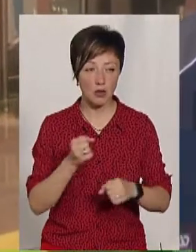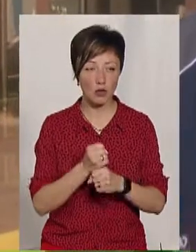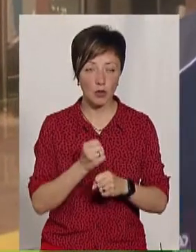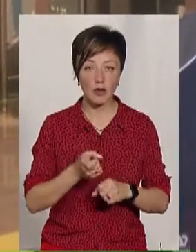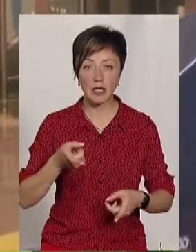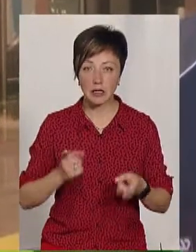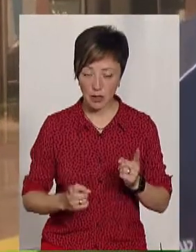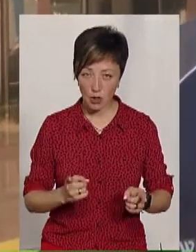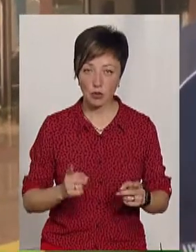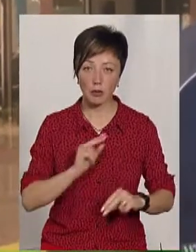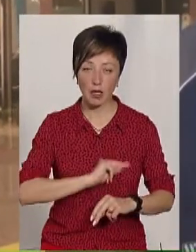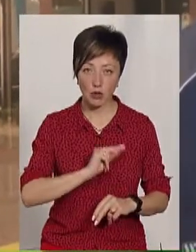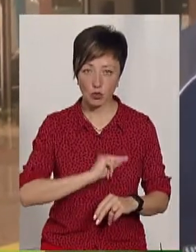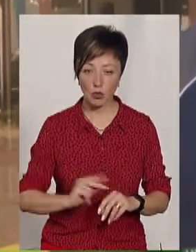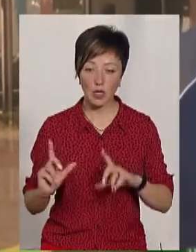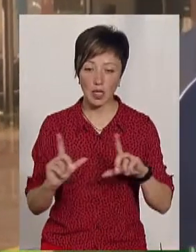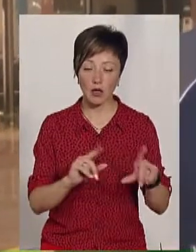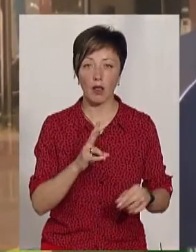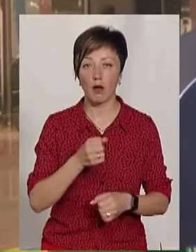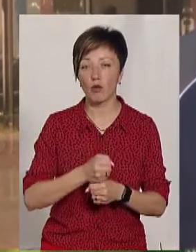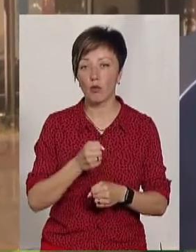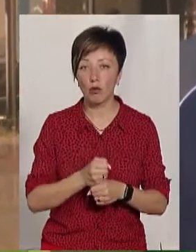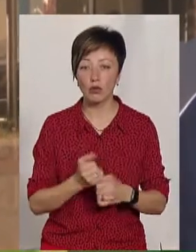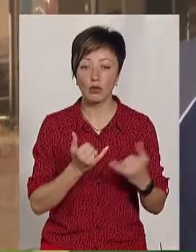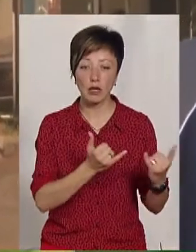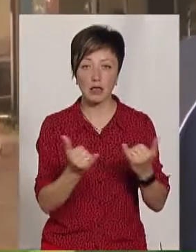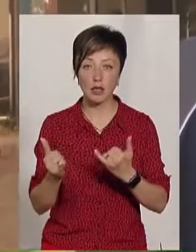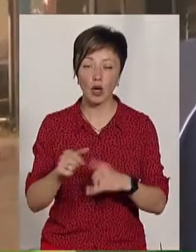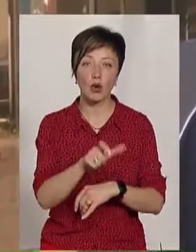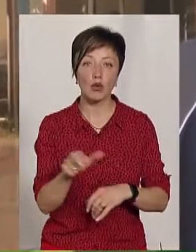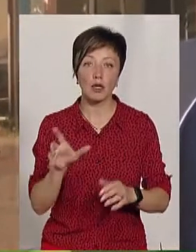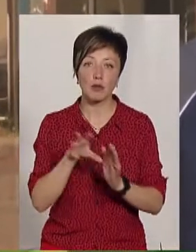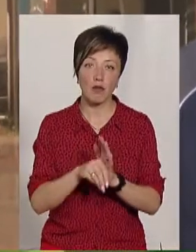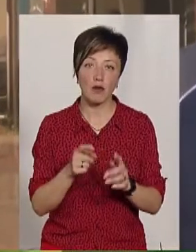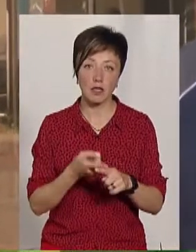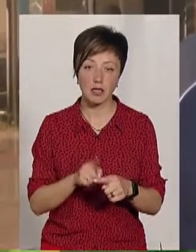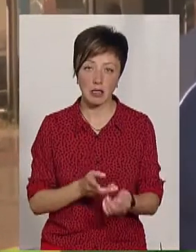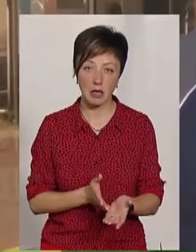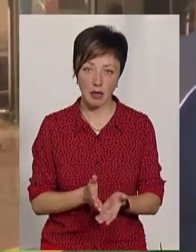вони дійсно працюють, добираються на роботу, для цих людей запроваджені ці рейси.